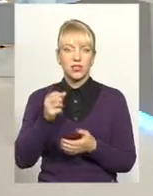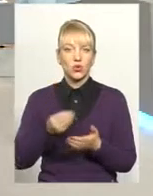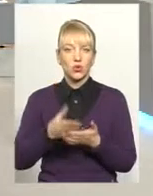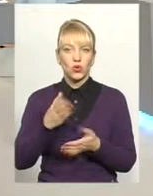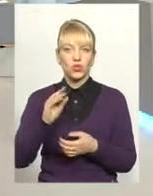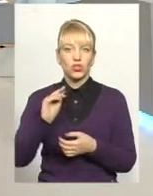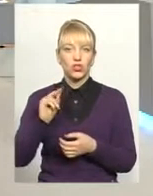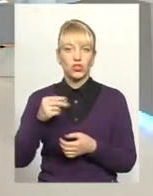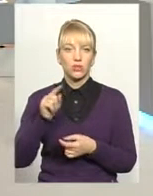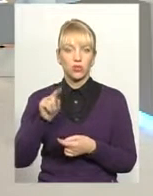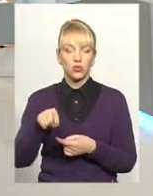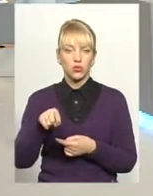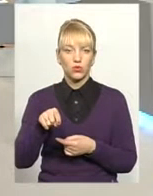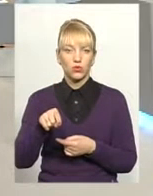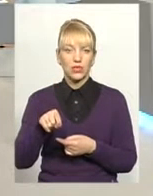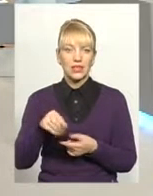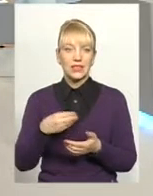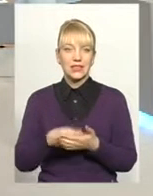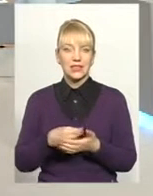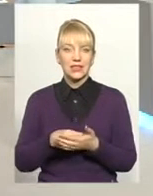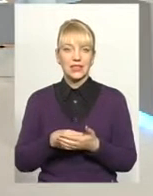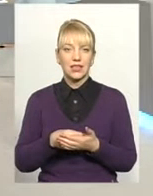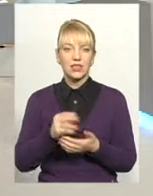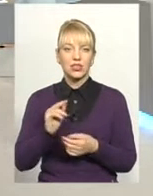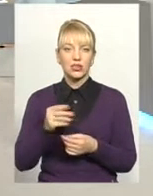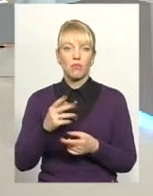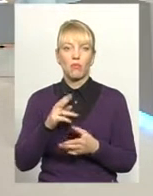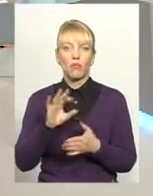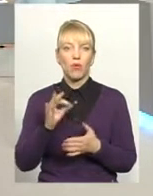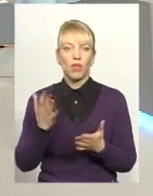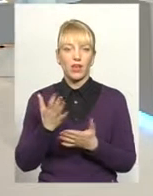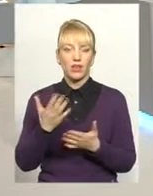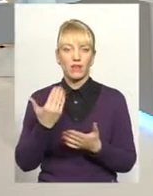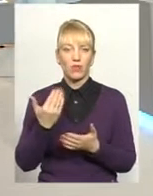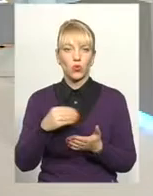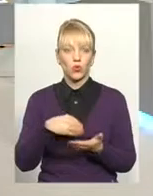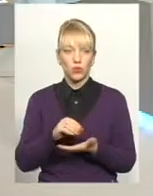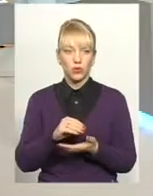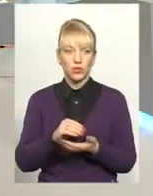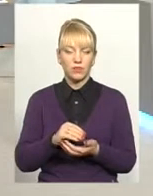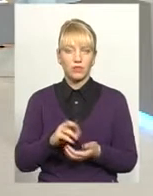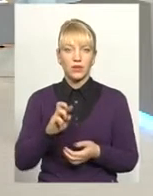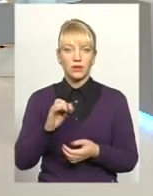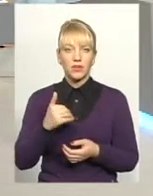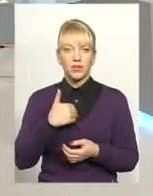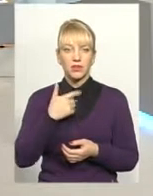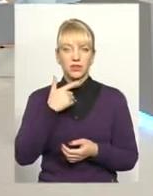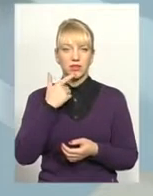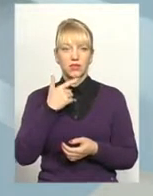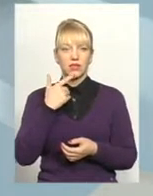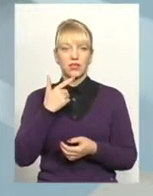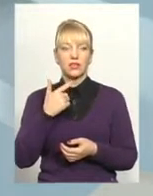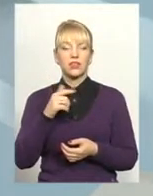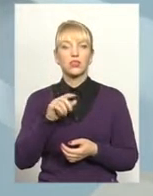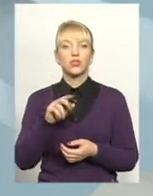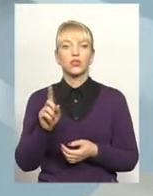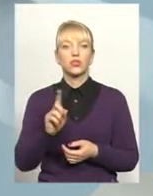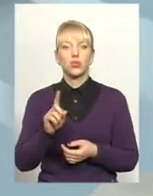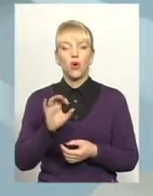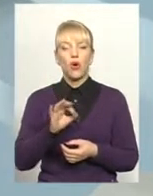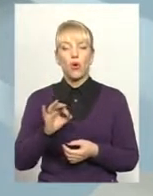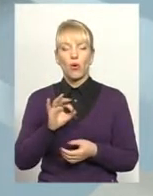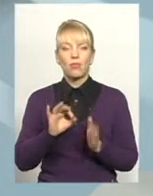ту ціна, ніж по якій він купує. Я хотів би вже принагідно сказати, що